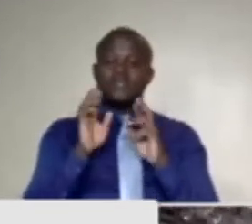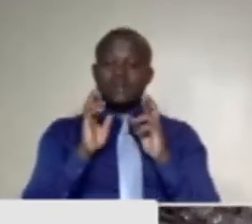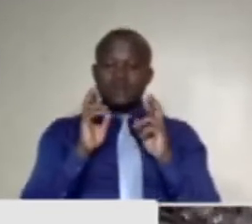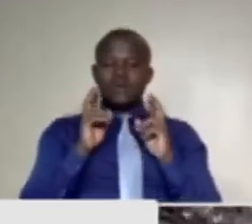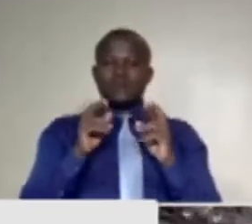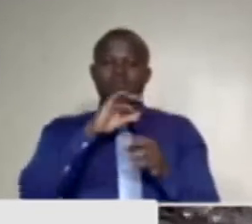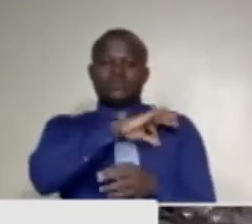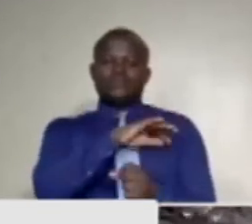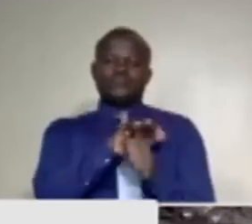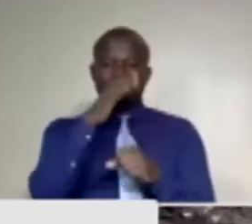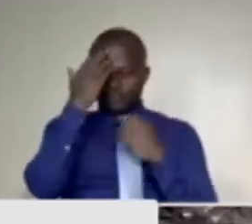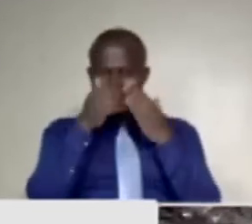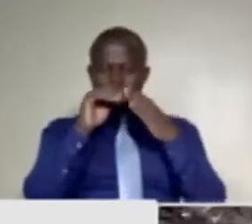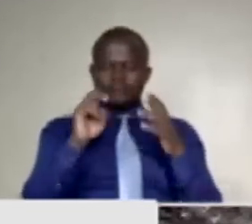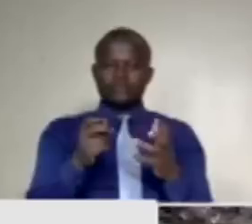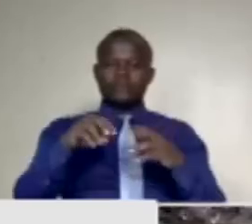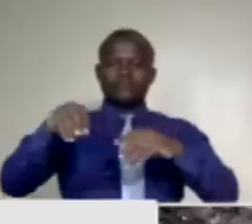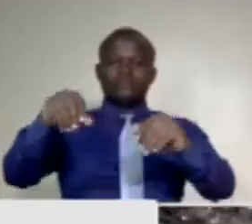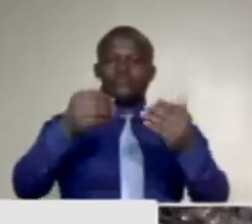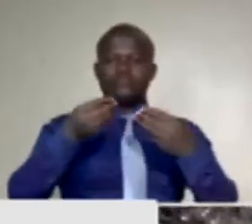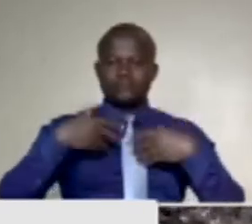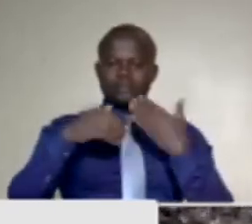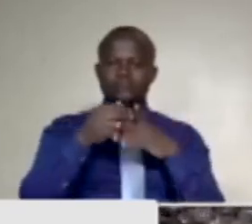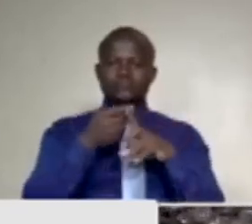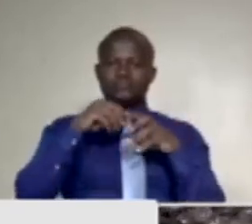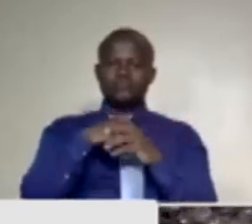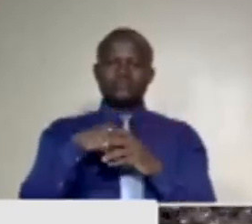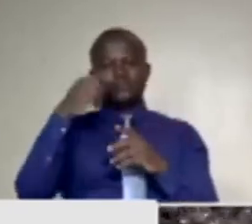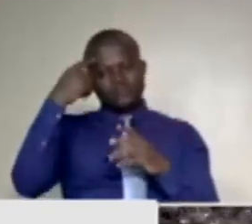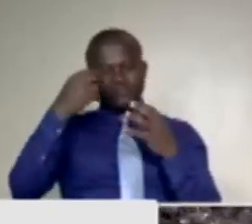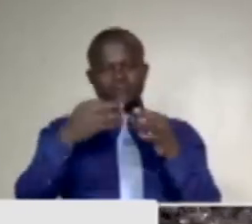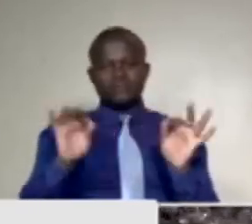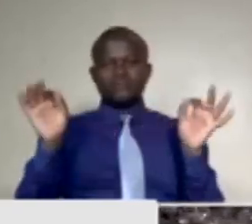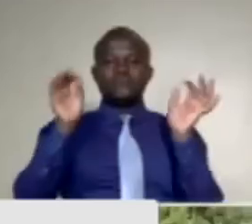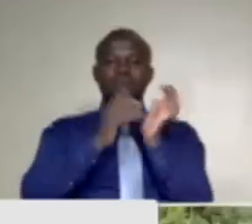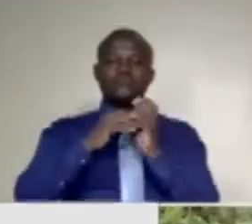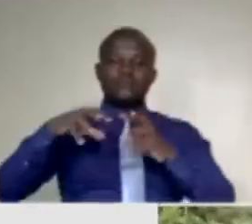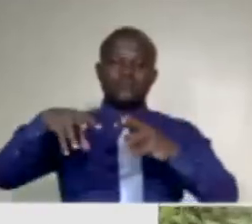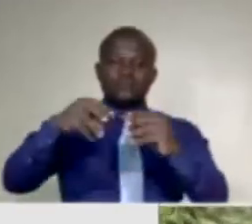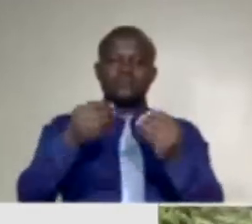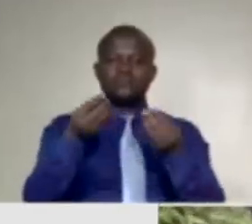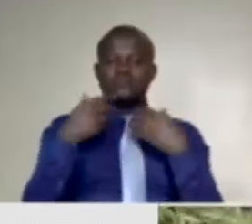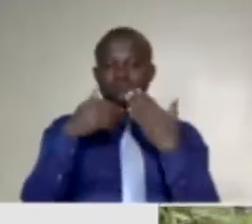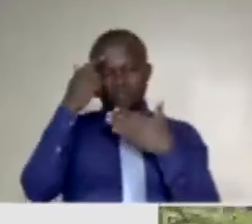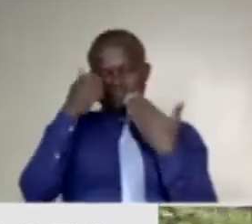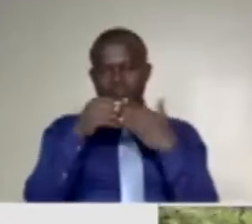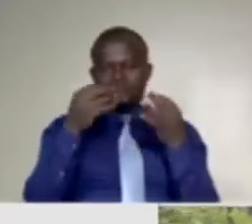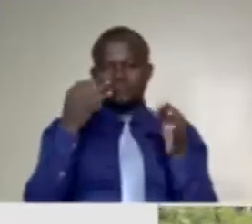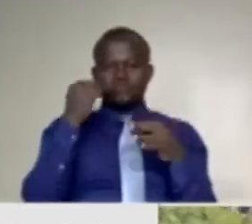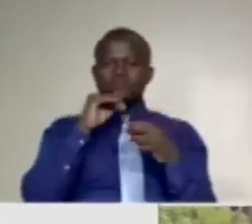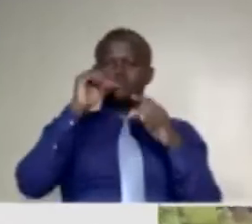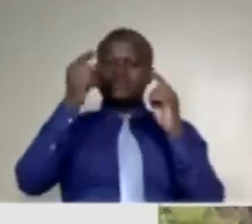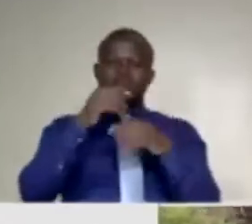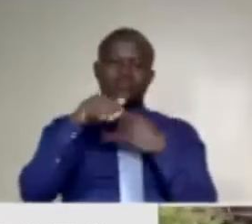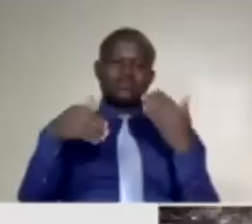cyo kunguka, kuko nk'ifumbire bari kuduha y'imvaruganda ni iy'ubuntu, yewe n'imborera baraduhaye iy'ubuntu, nubwo baba batarageze ku